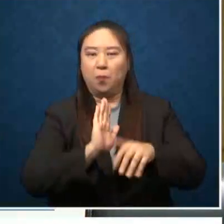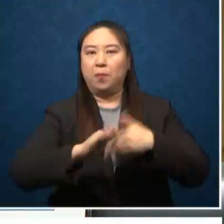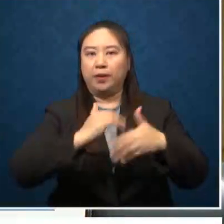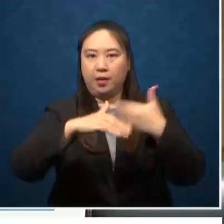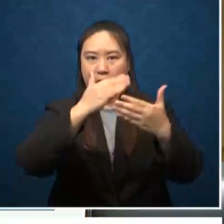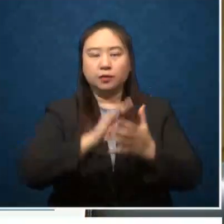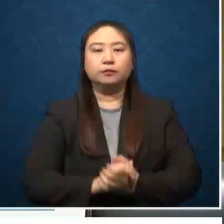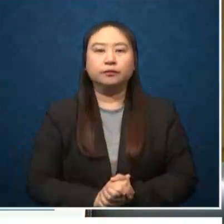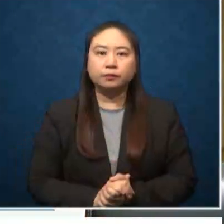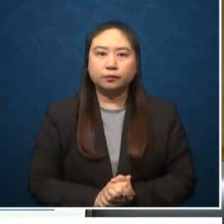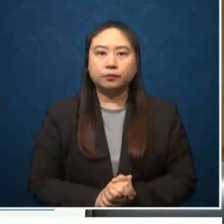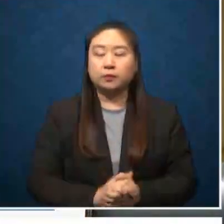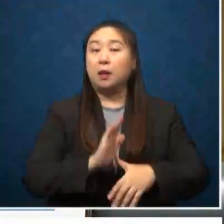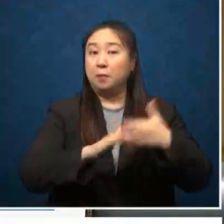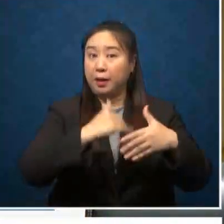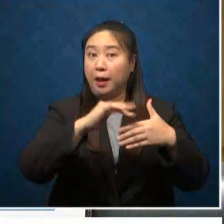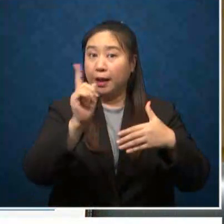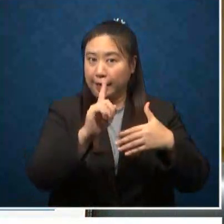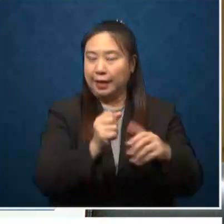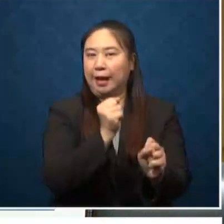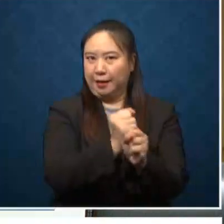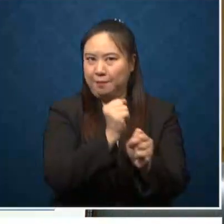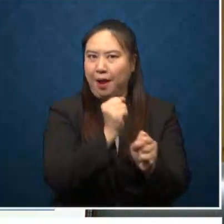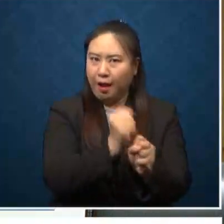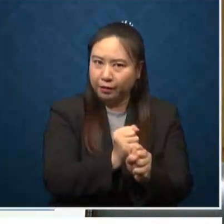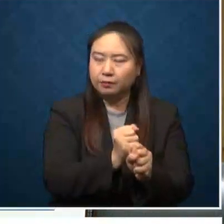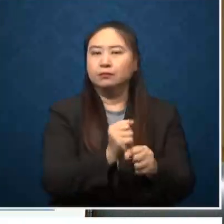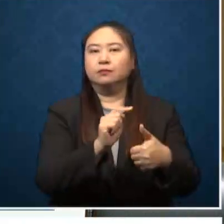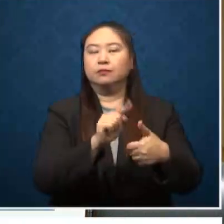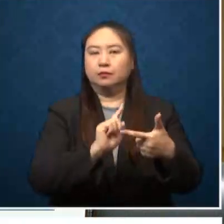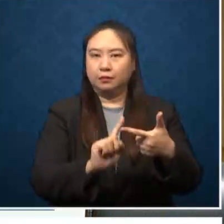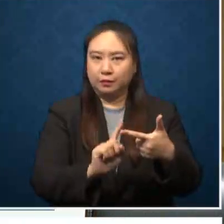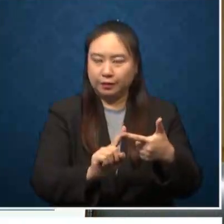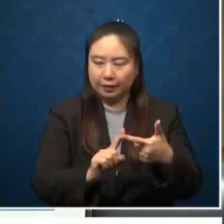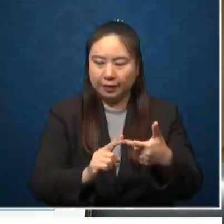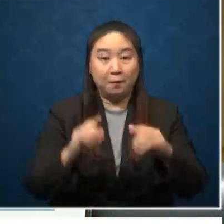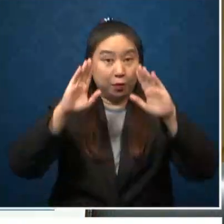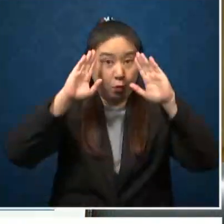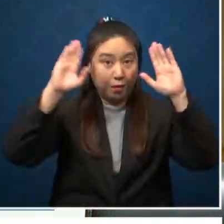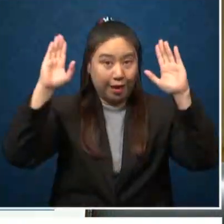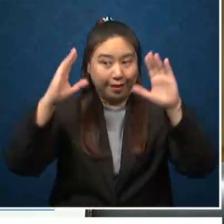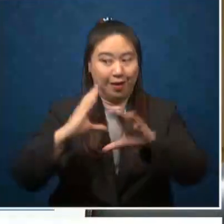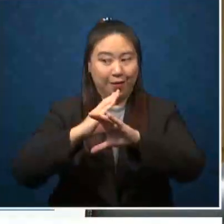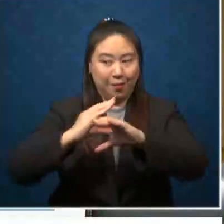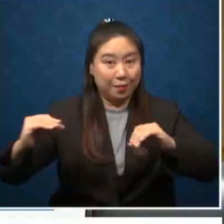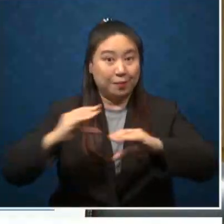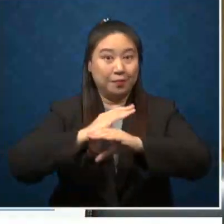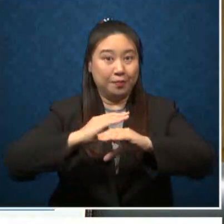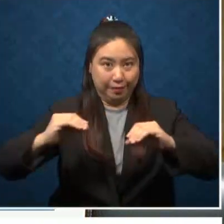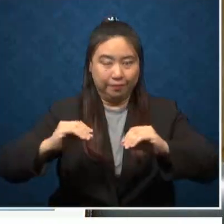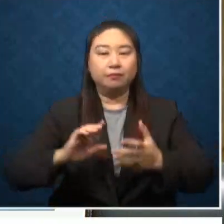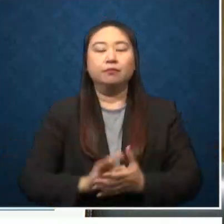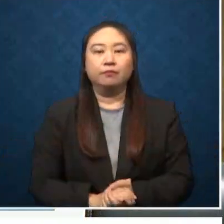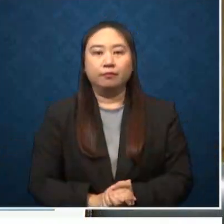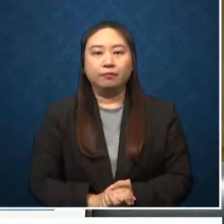ทั้งในแง่ทักษะการทำงานและการแลกเปลี่ยนประสบการณ์ระหว่างกรรมการหมู่บ้าน